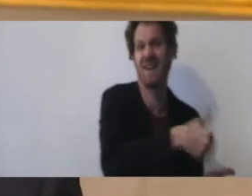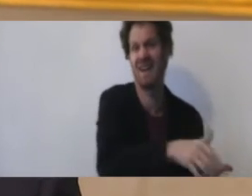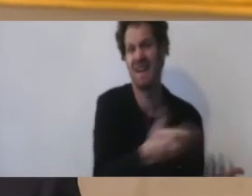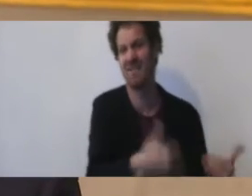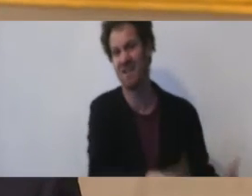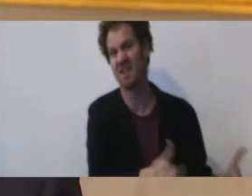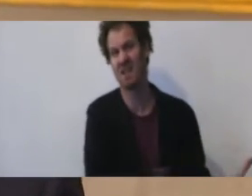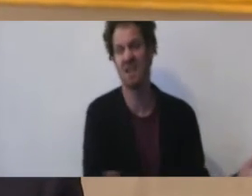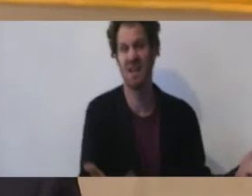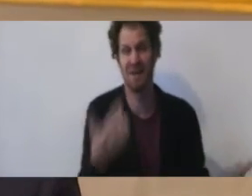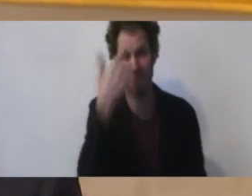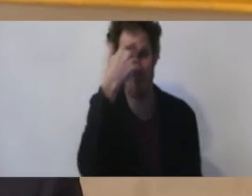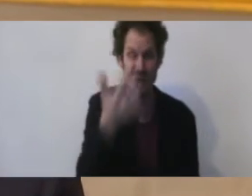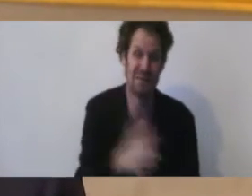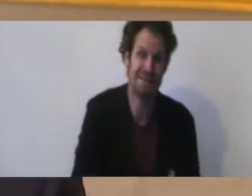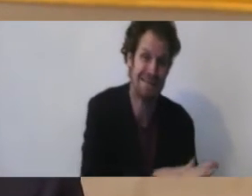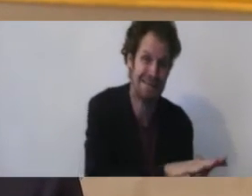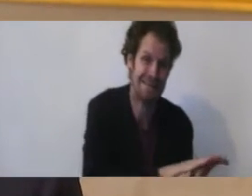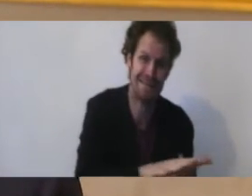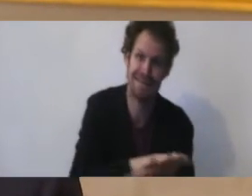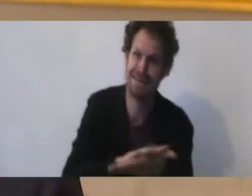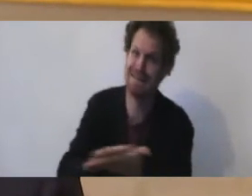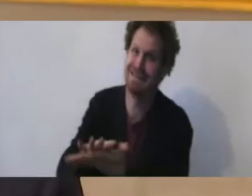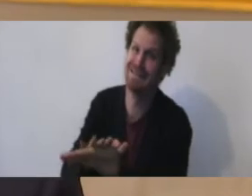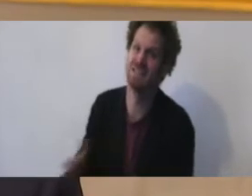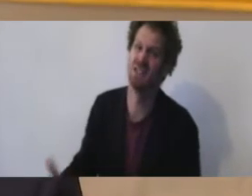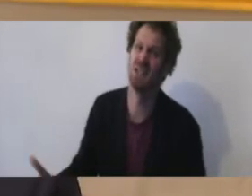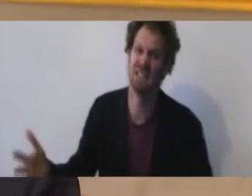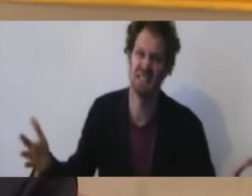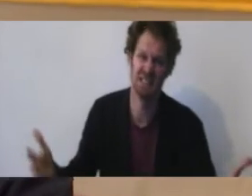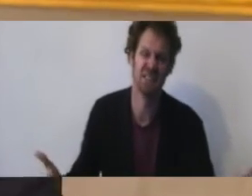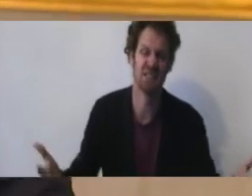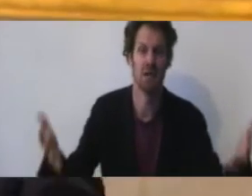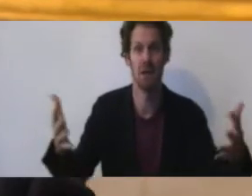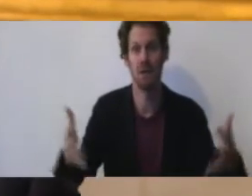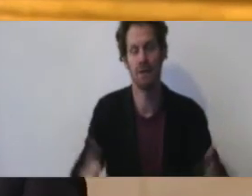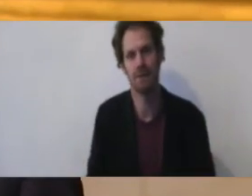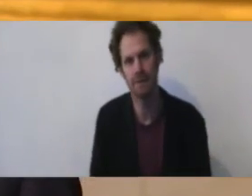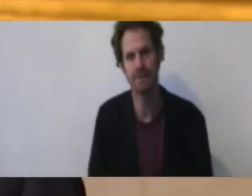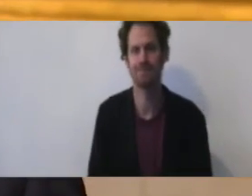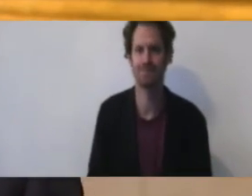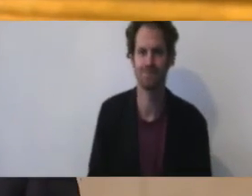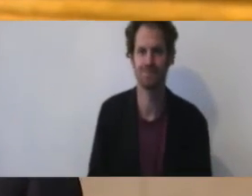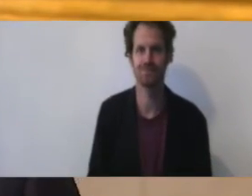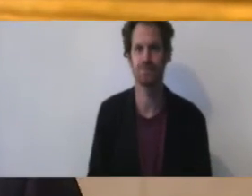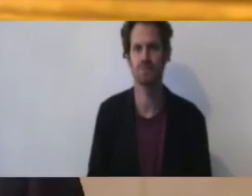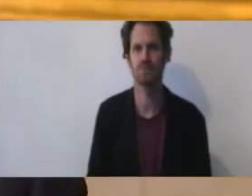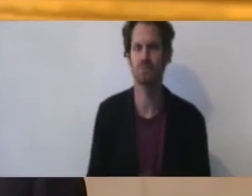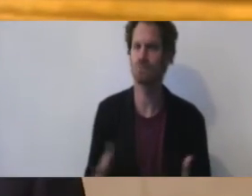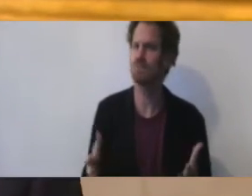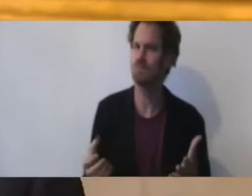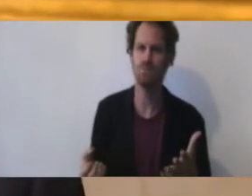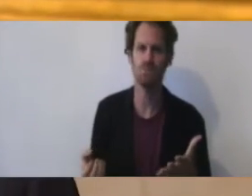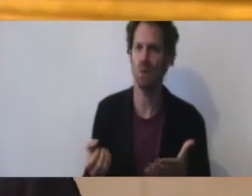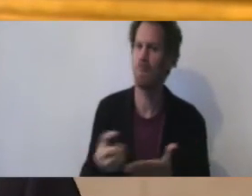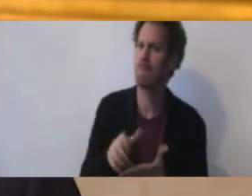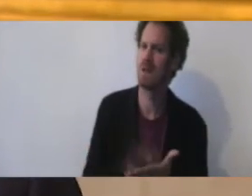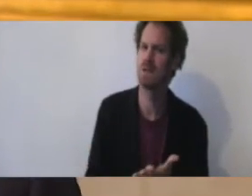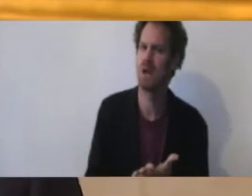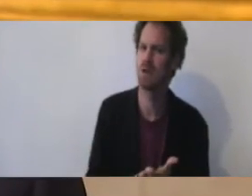les victimes des drames qui se sont produits ces derniers mois mais mon message c'est celui de la confiance confiance en